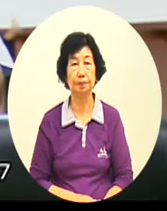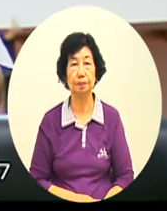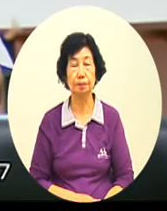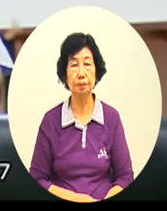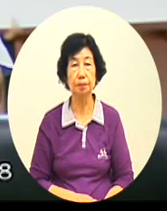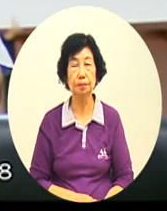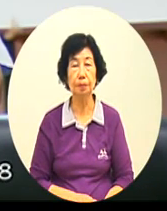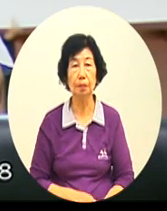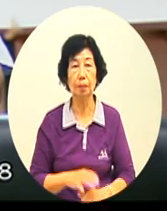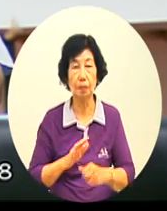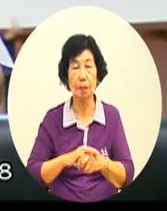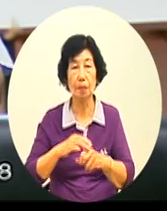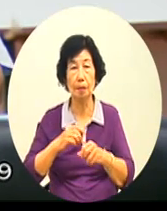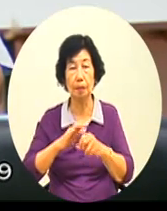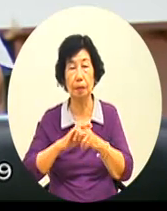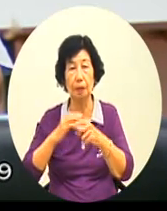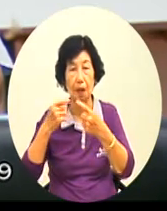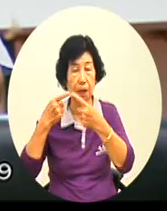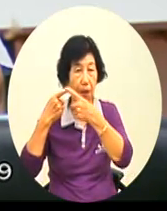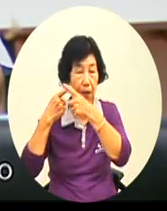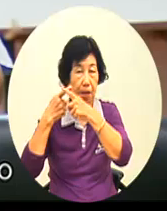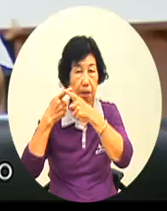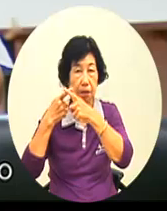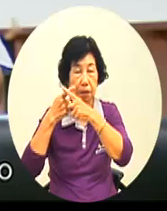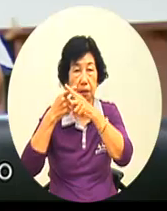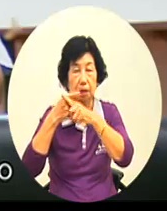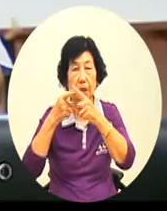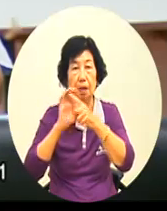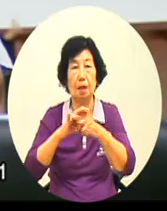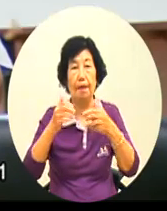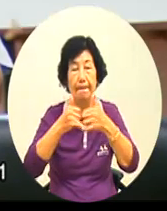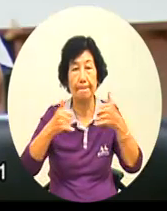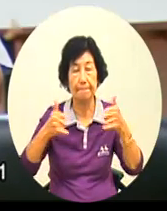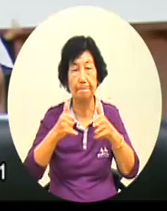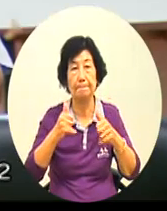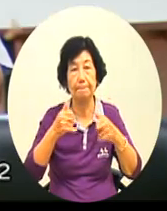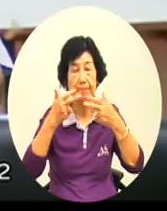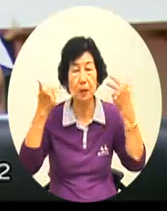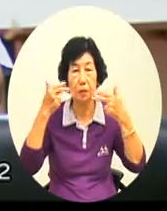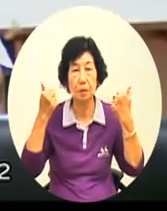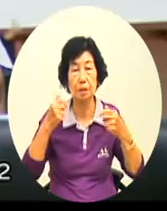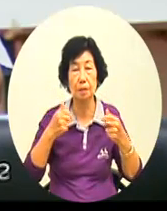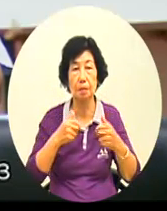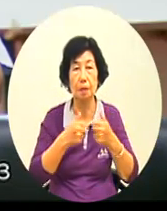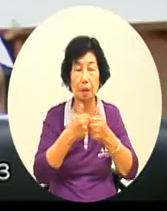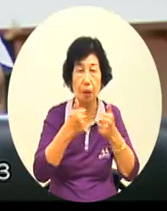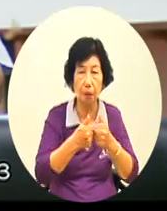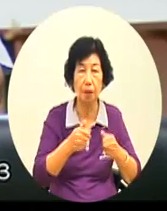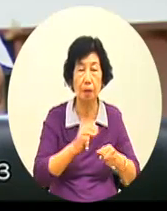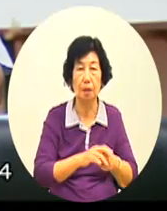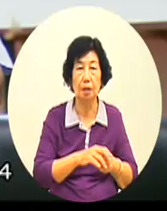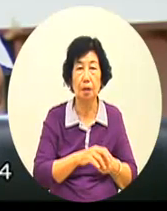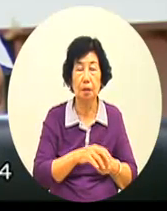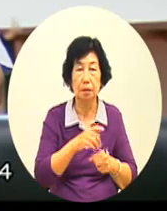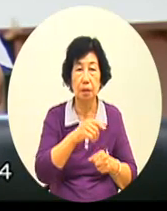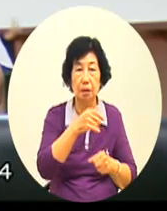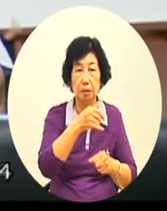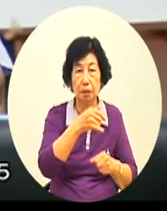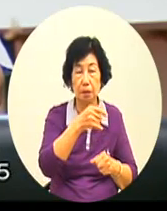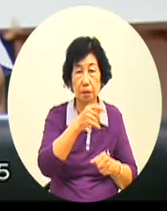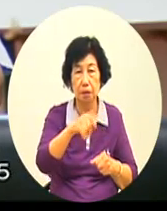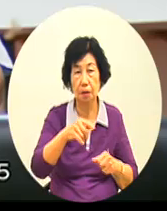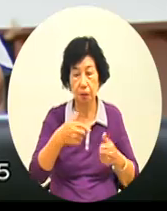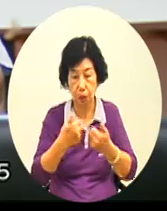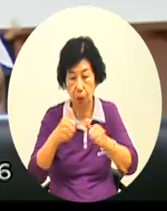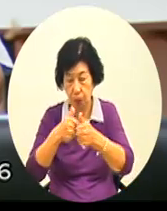圆明会，我们非常关心，我们这几个原住民的议员非常关心原住民族博